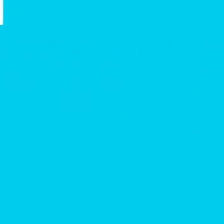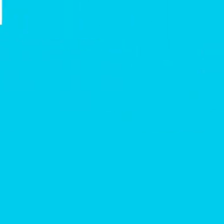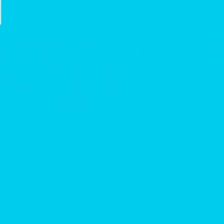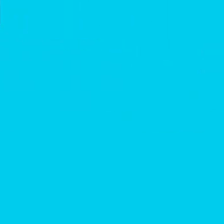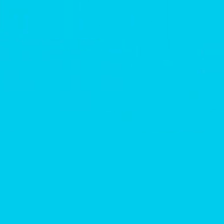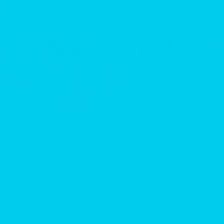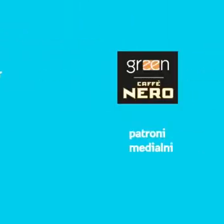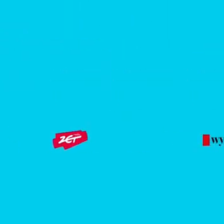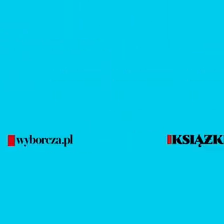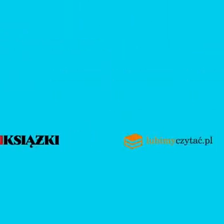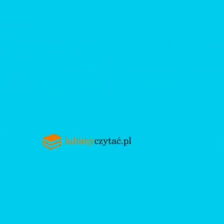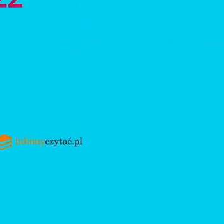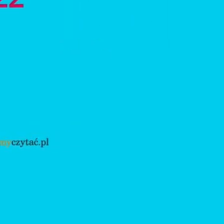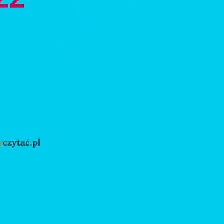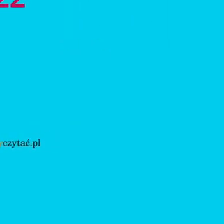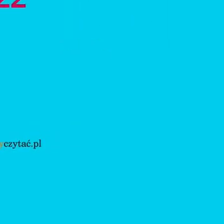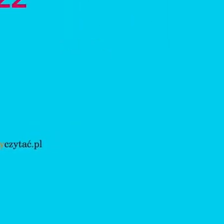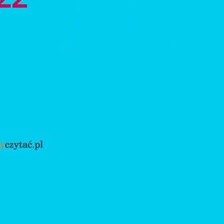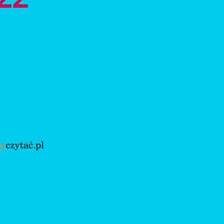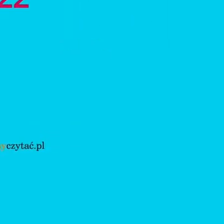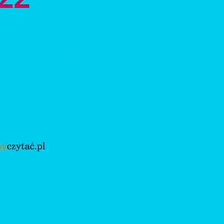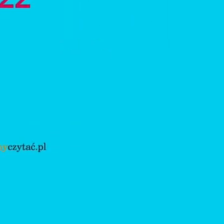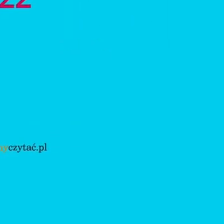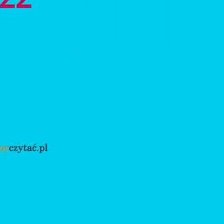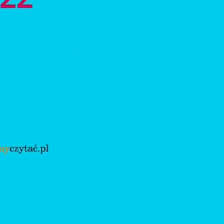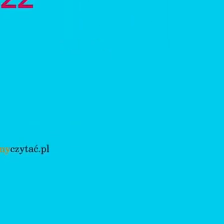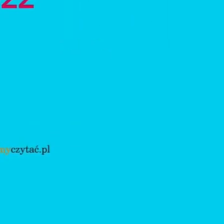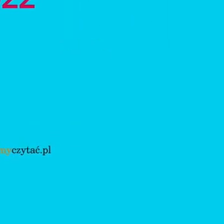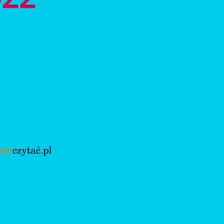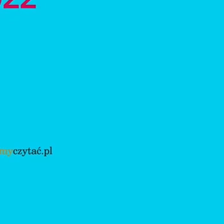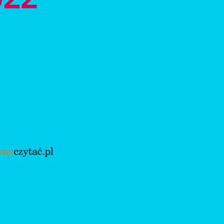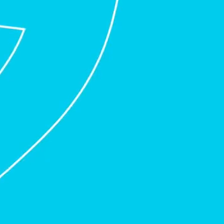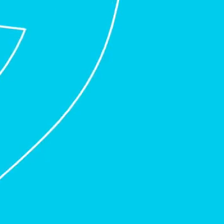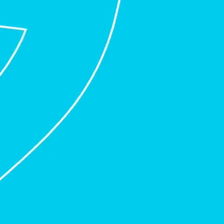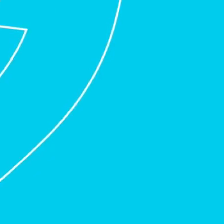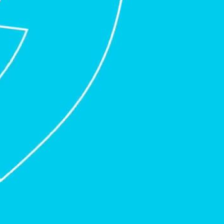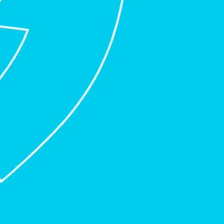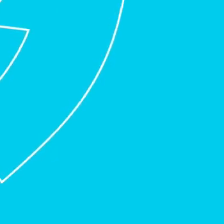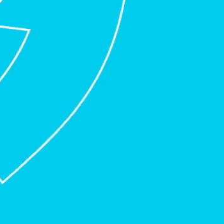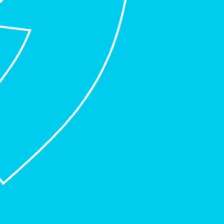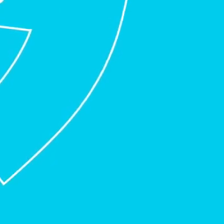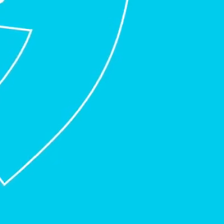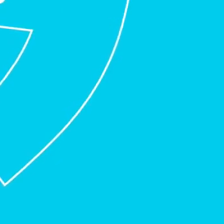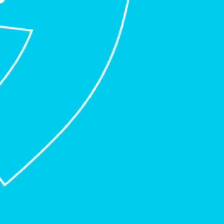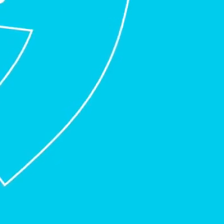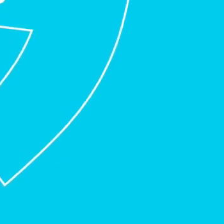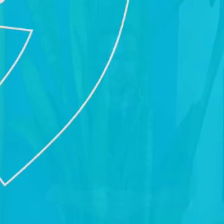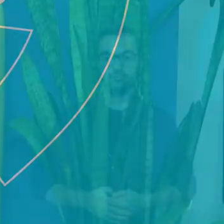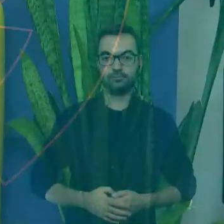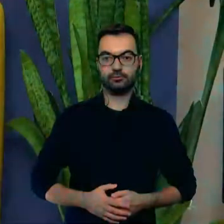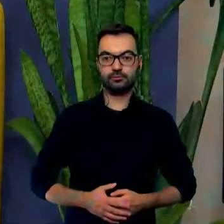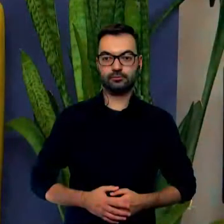na empik.com i sprawdź inne targowe atrakcje. Wszystko w temacie książek, które mówią za Ciebie. Empik.